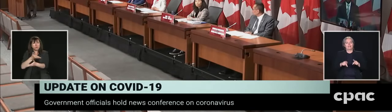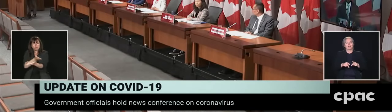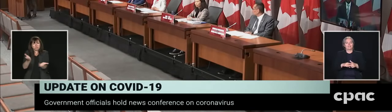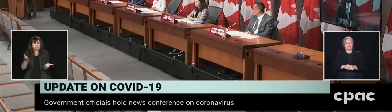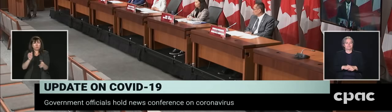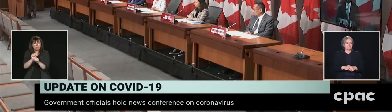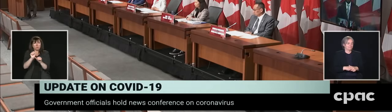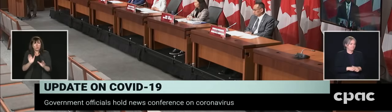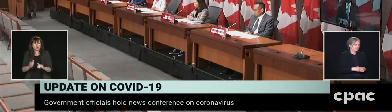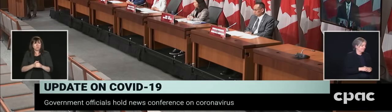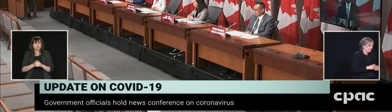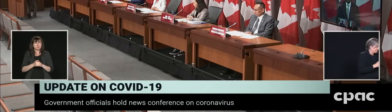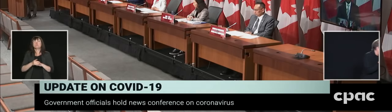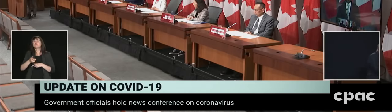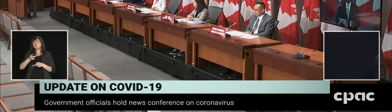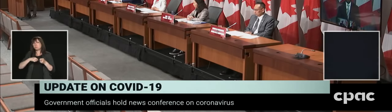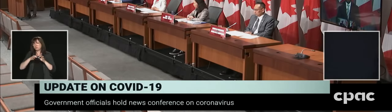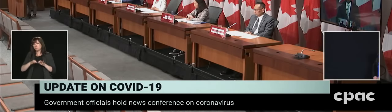Oui.